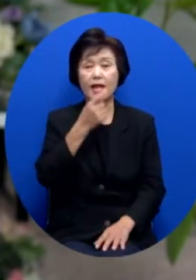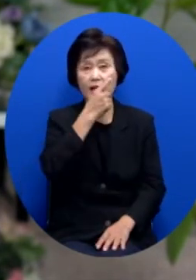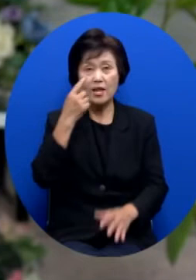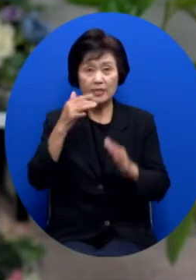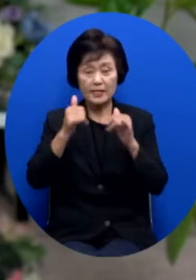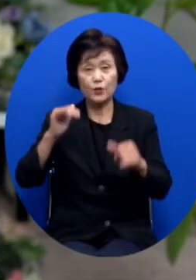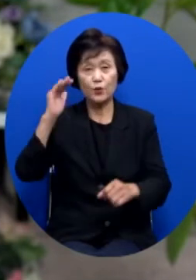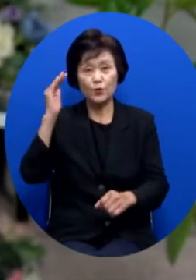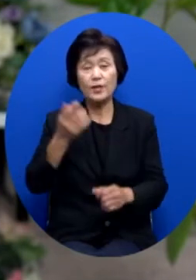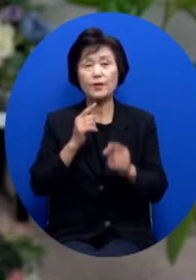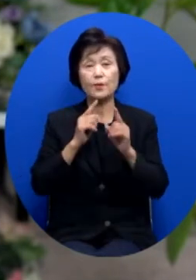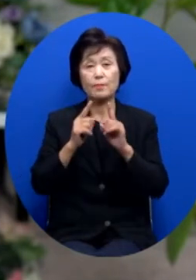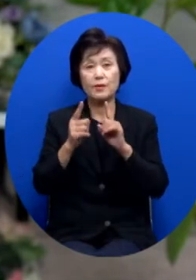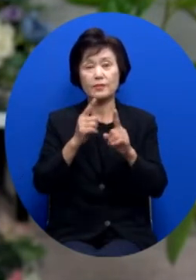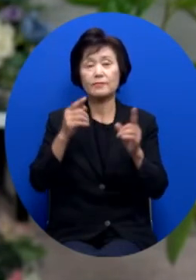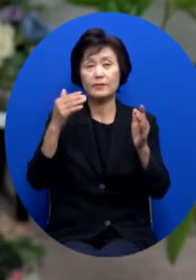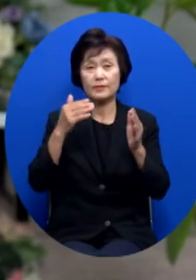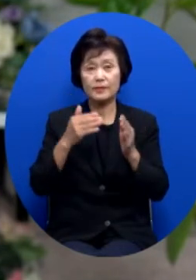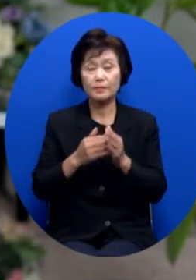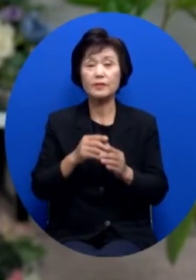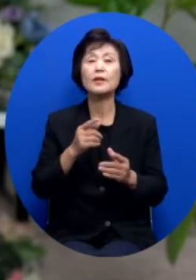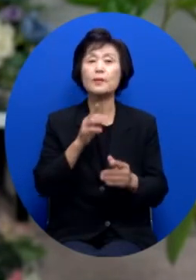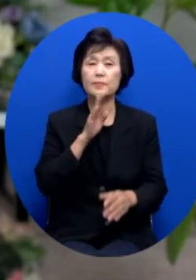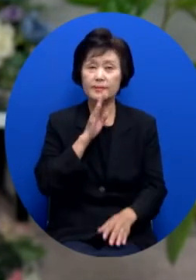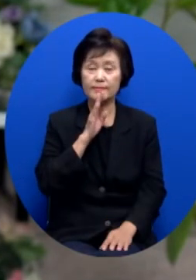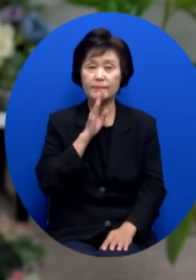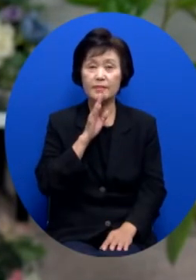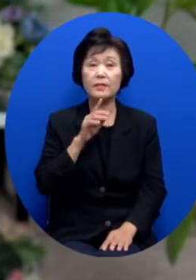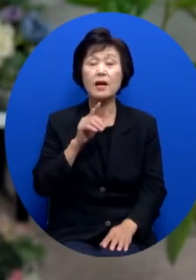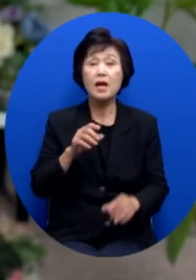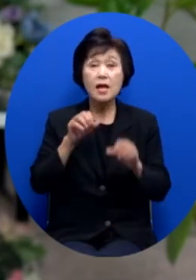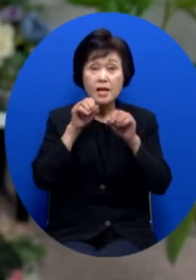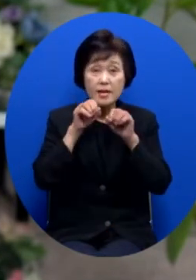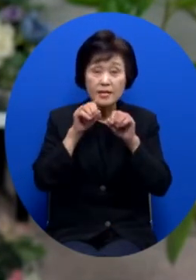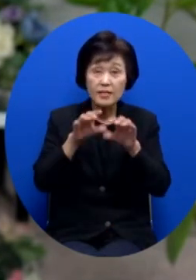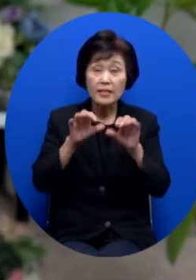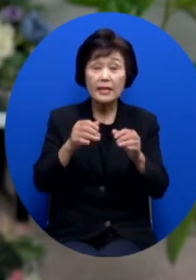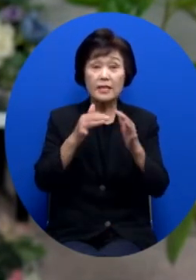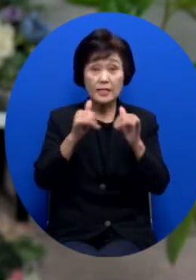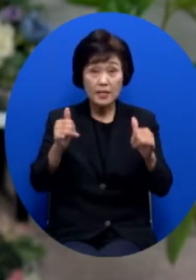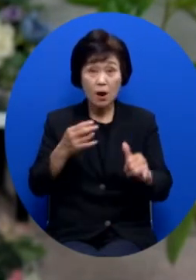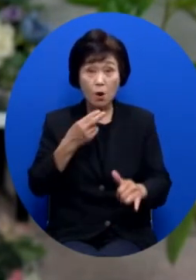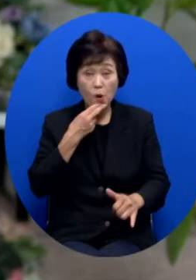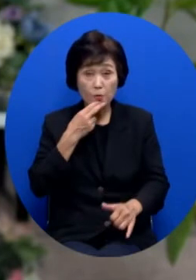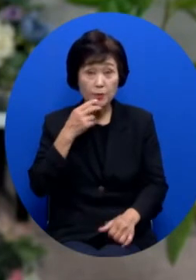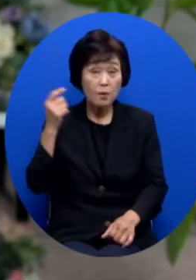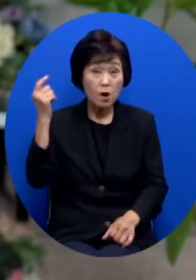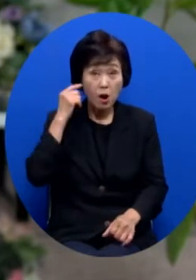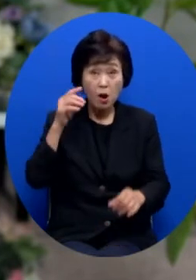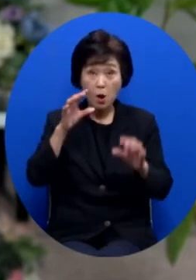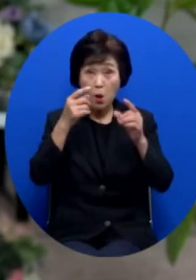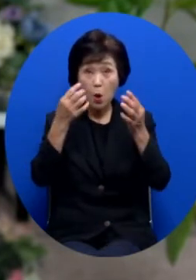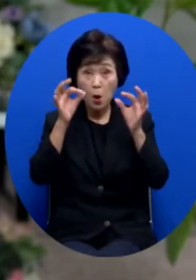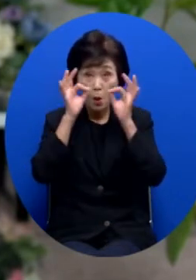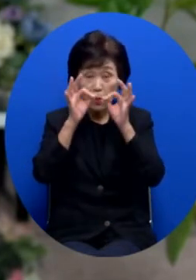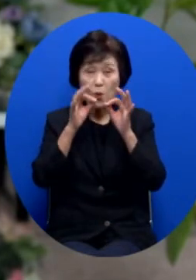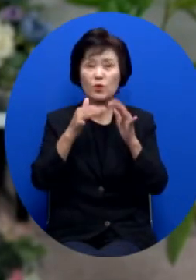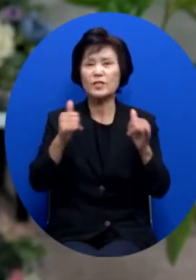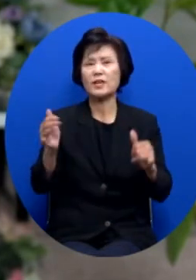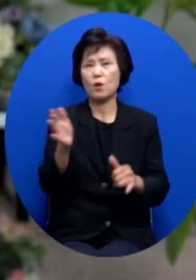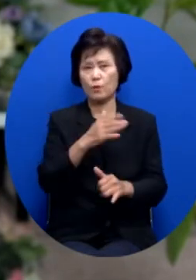증인이 되리라고 말씀 없습니다 그렇습니다 전파하는 자가 없이는들을 수 없습니다 오늘의